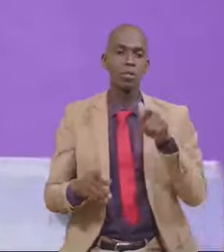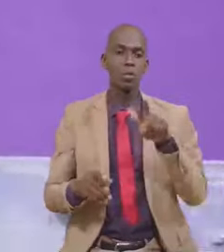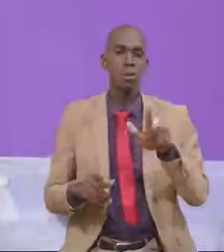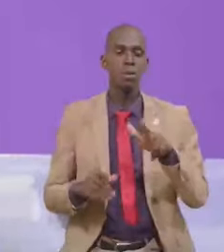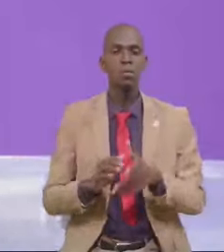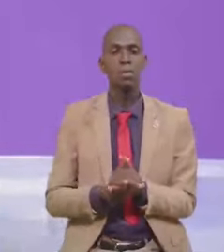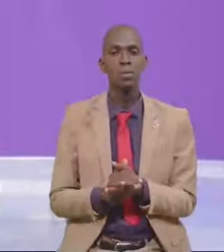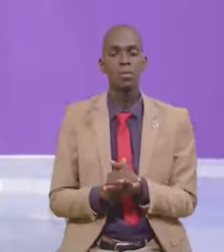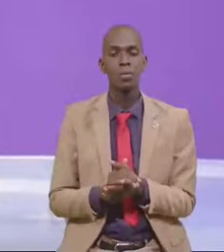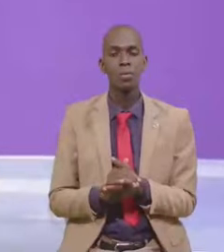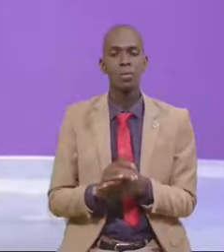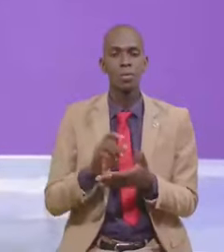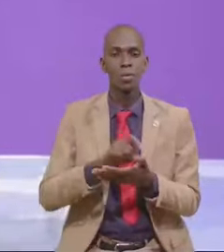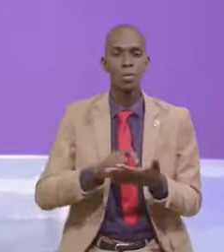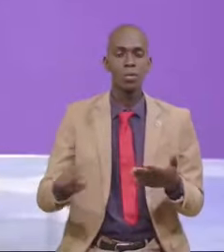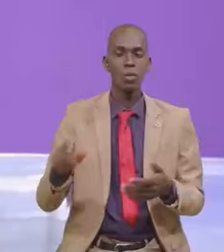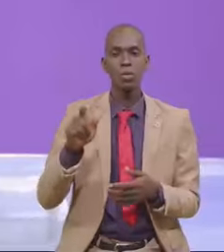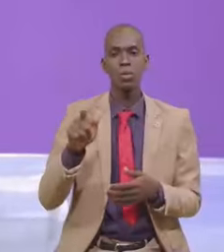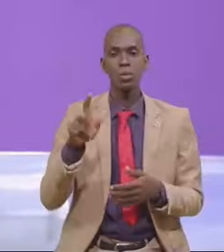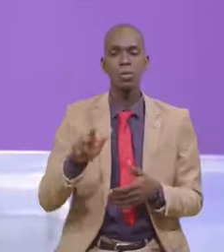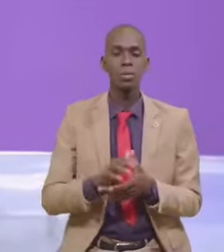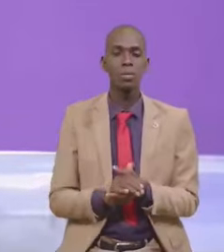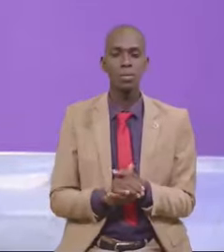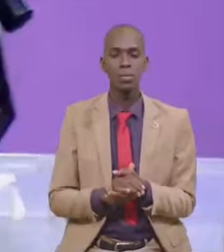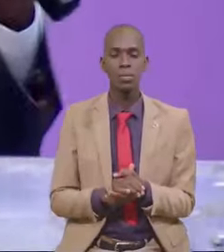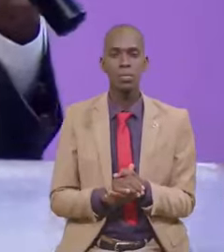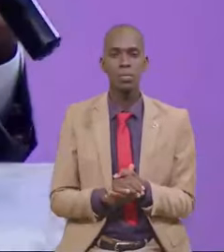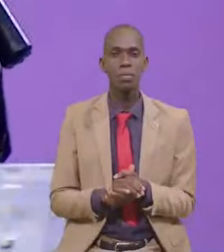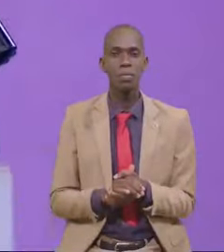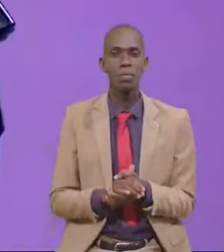23. Verset 23. Proverbe 23, 23.